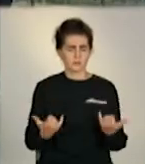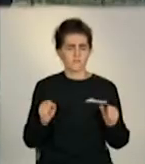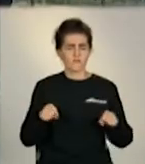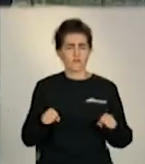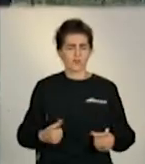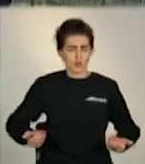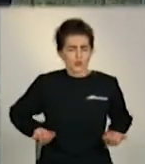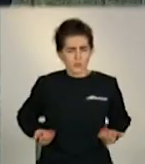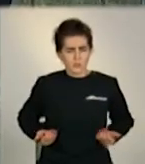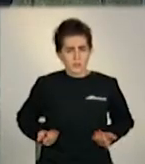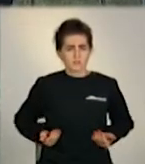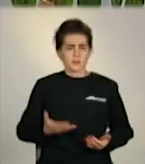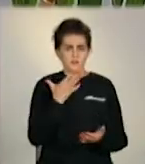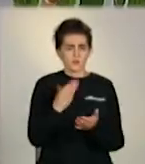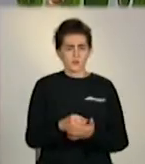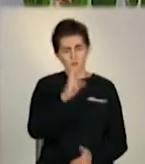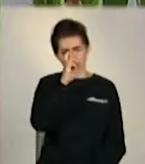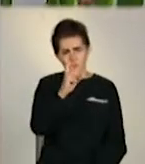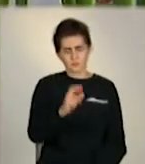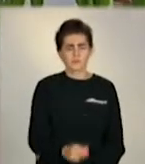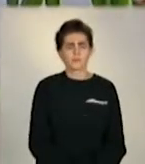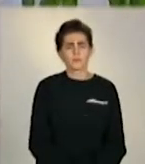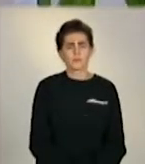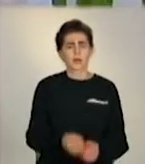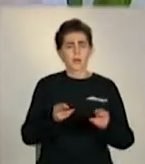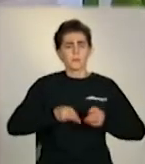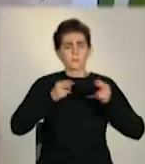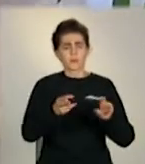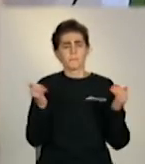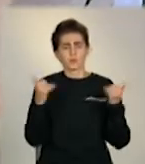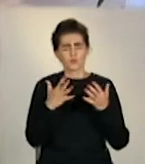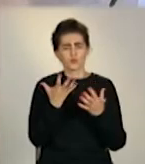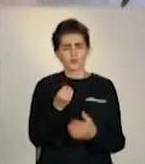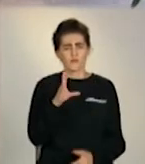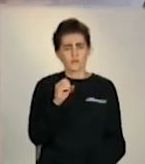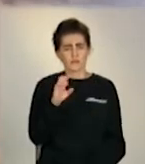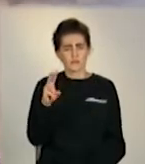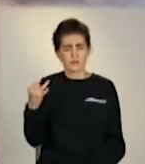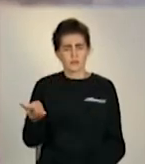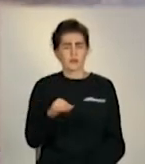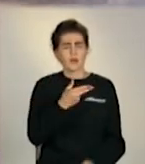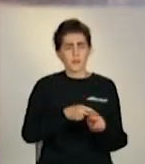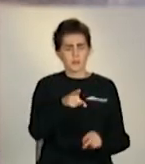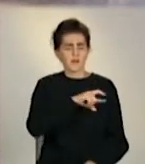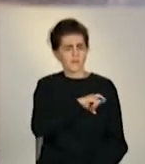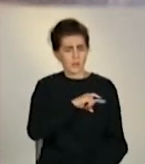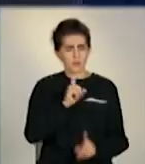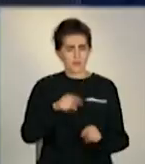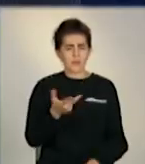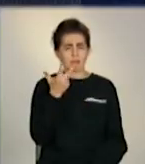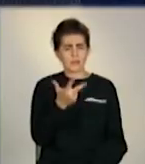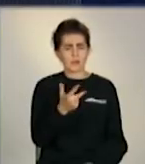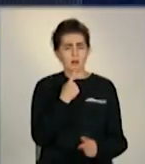жити в цій державі. Приїхали металурги і до Василя Ломського. На війні ветеран отримав 3